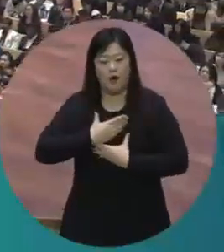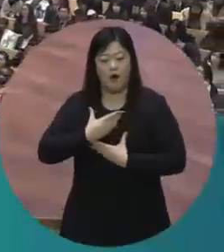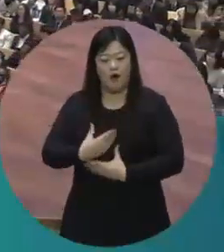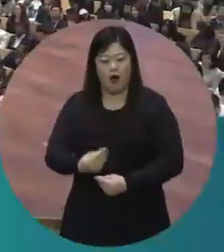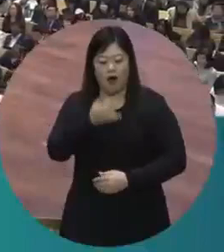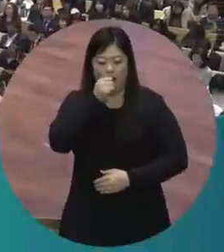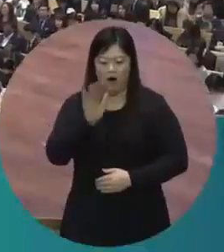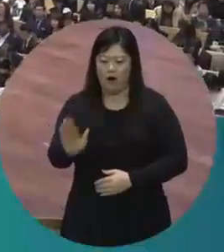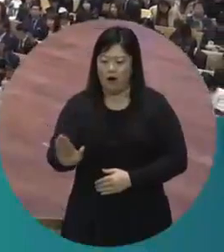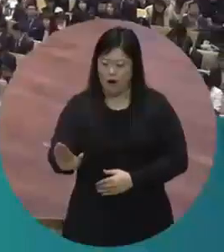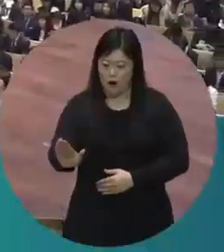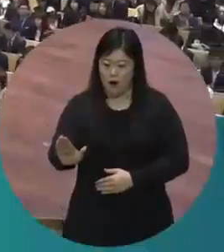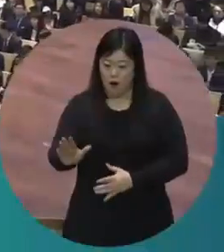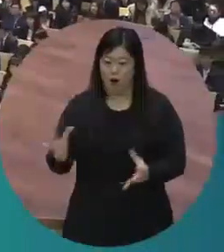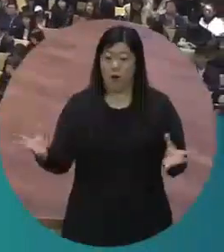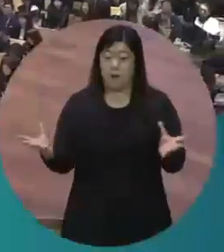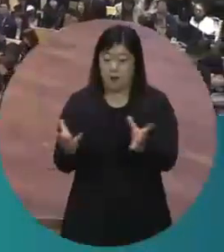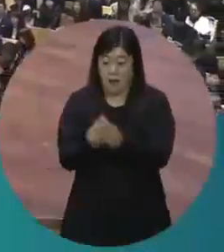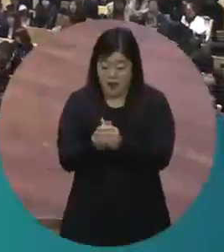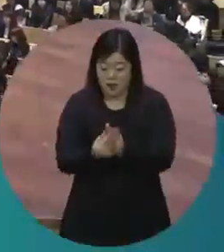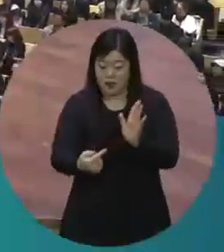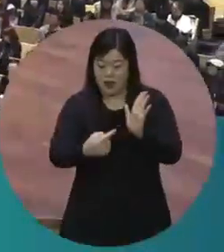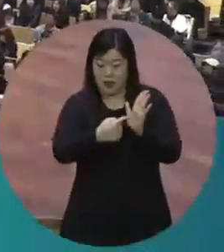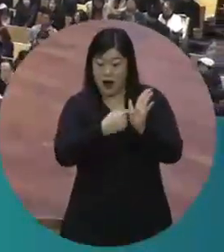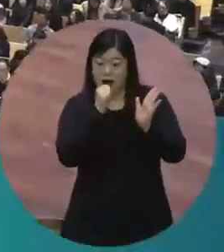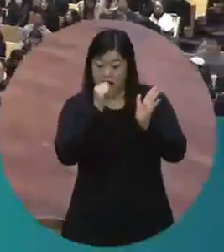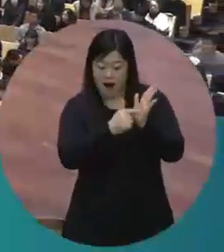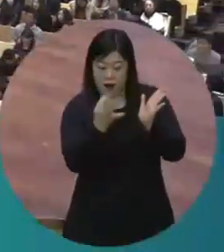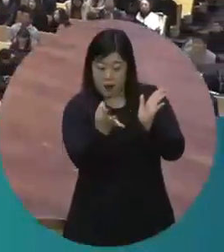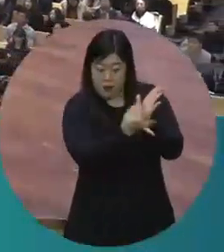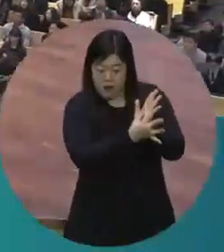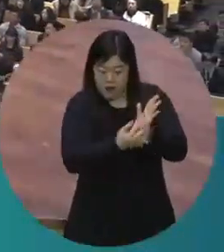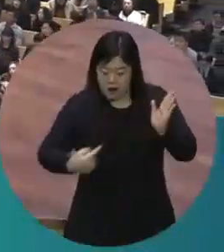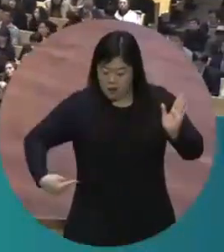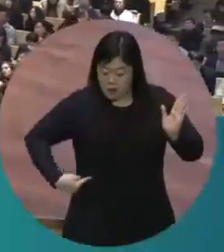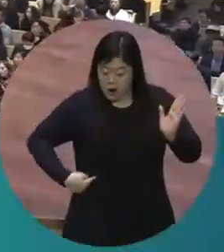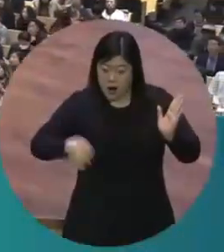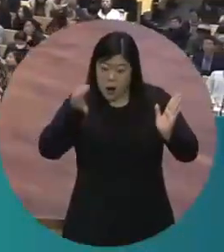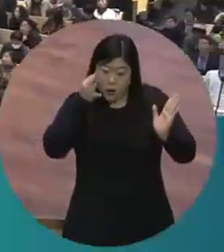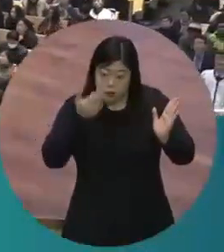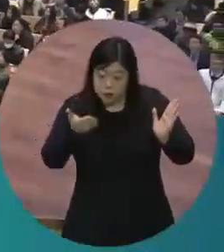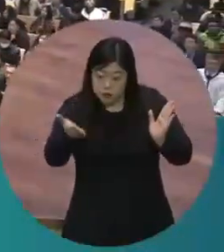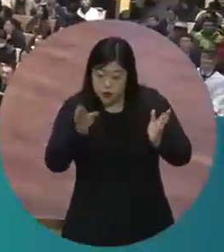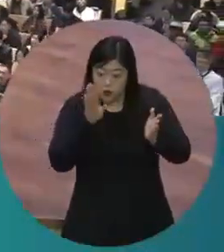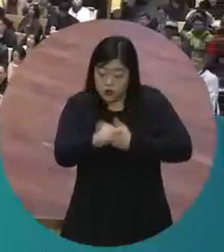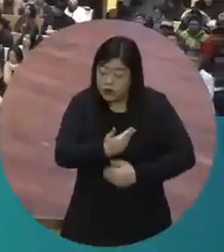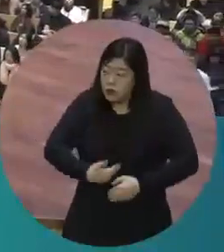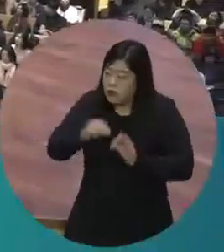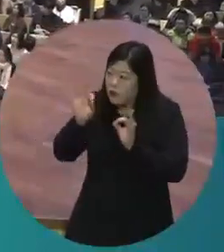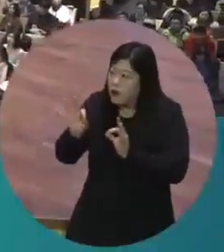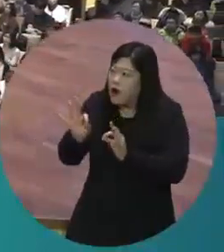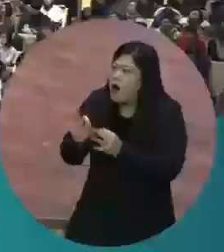이 말씀을 하시고 손과 옆구리를 보이시니 제자들이 주를 보고 기뻐하더라.